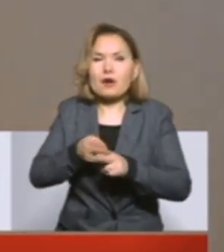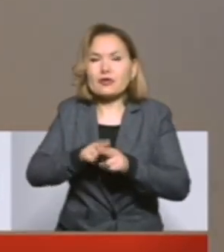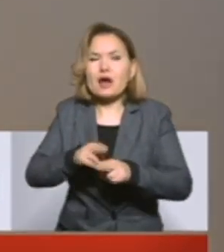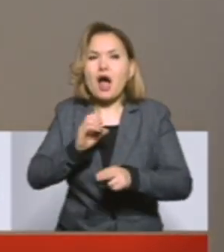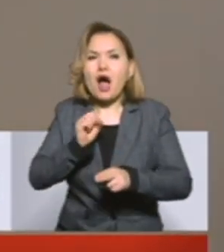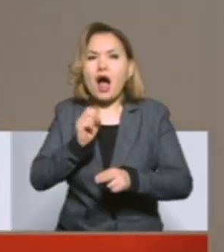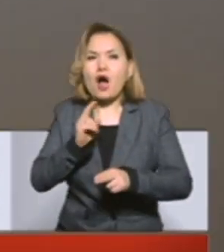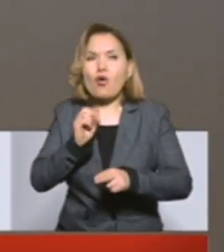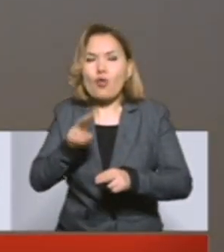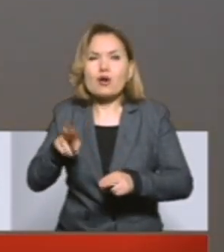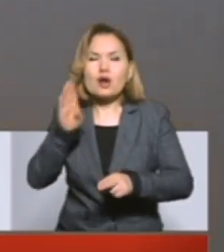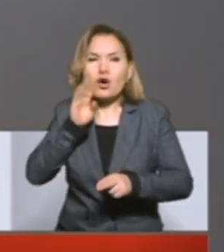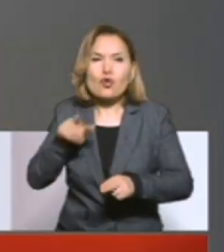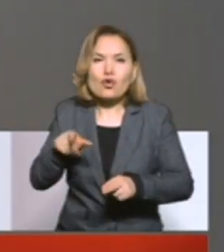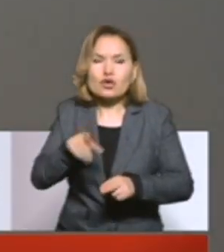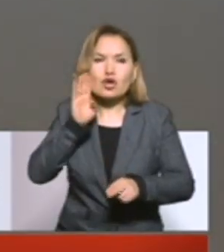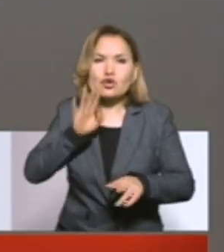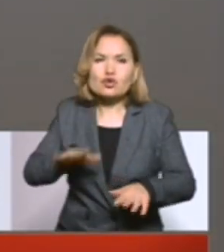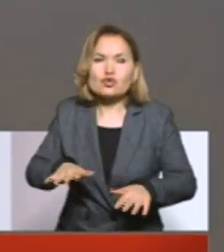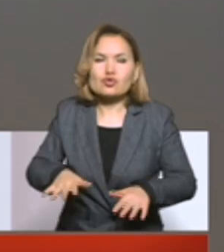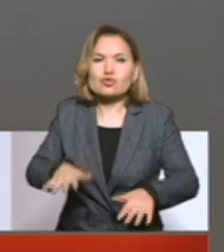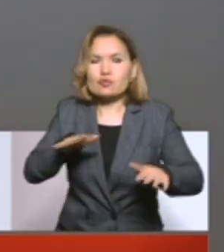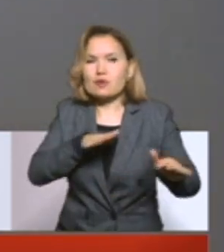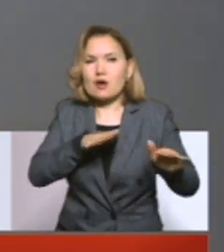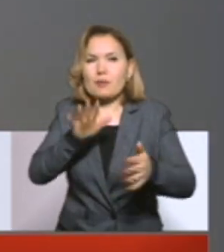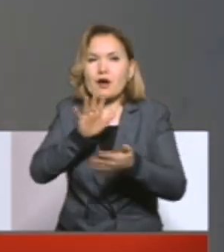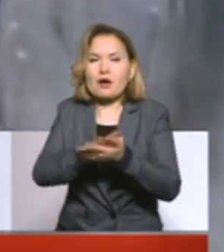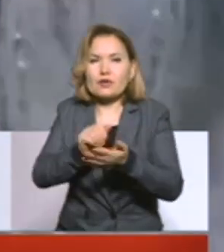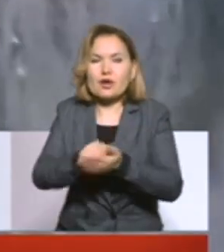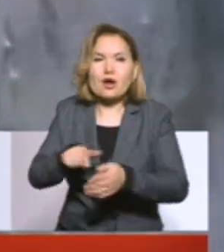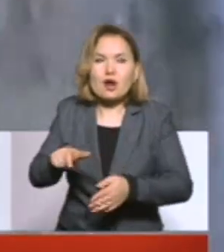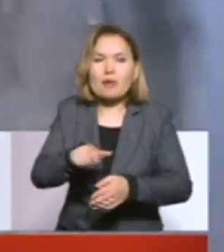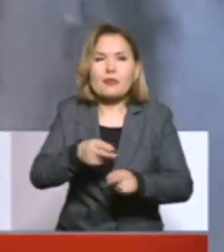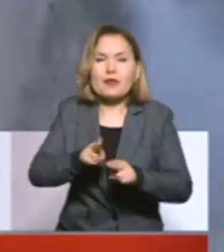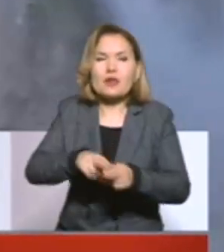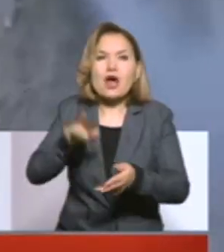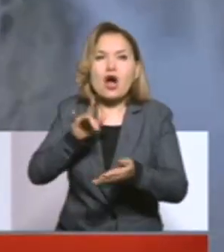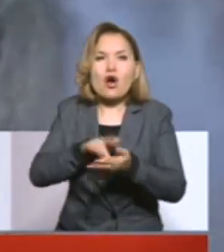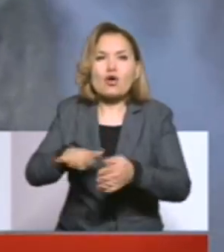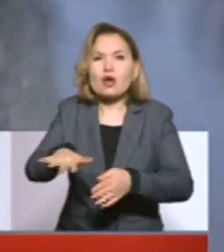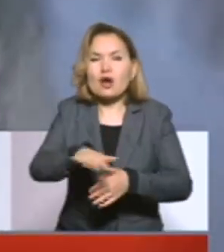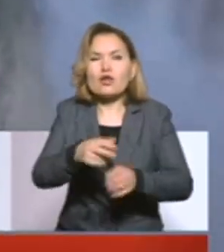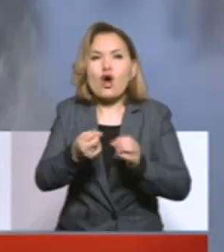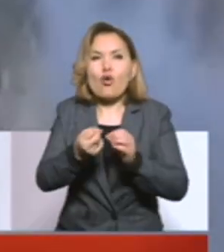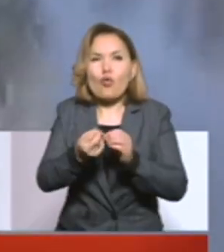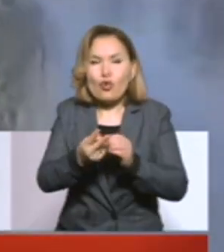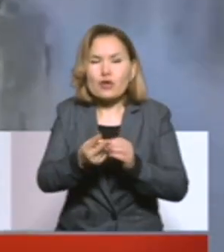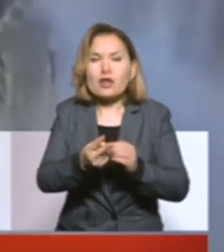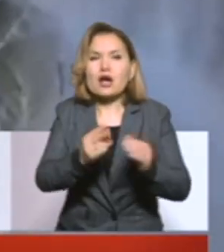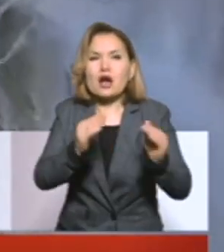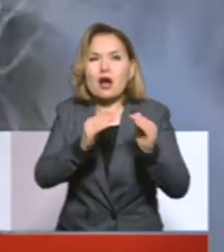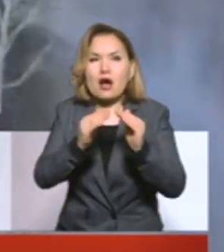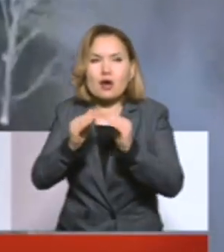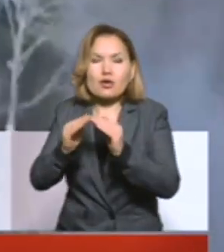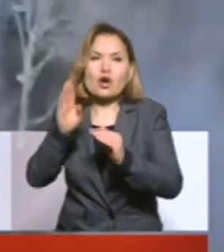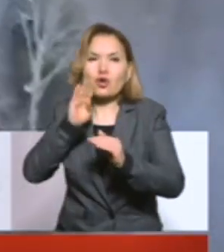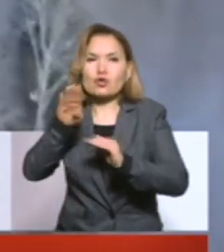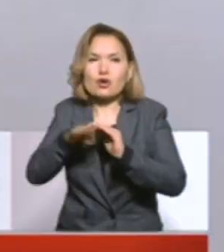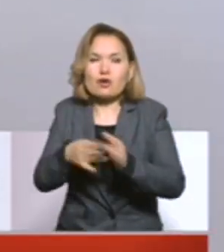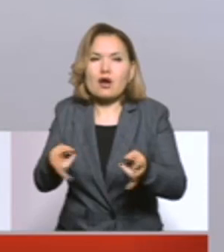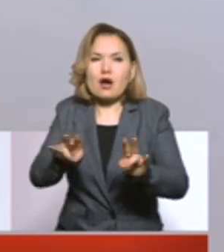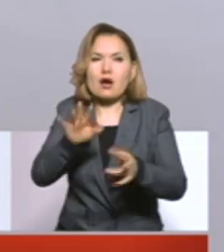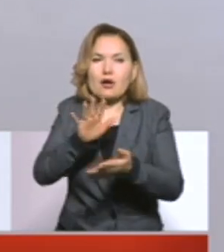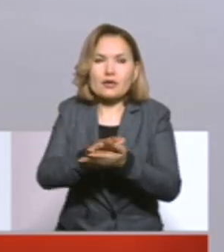Ақкөл бағытындағы жолдарды су шайып, қатынас үзілді. Ал Амангелді ауданының орталығында 12 үйдің ауласы мен қора қопсысын су